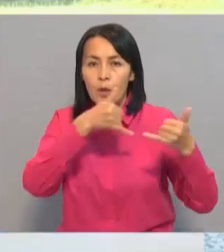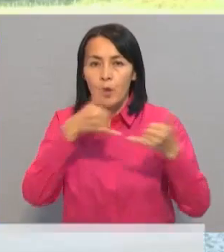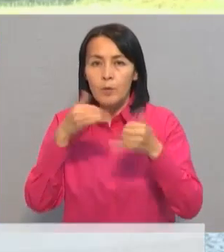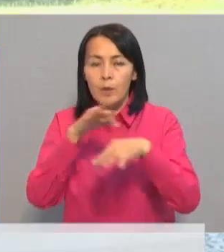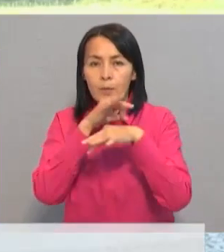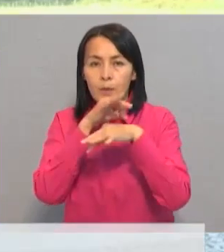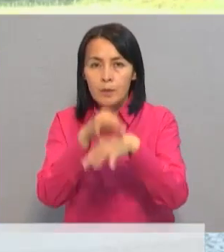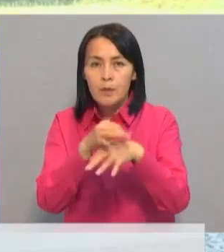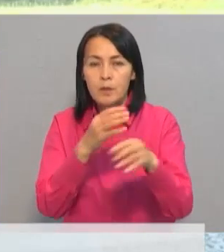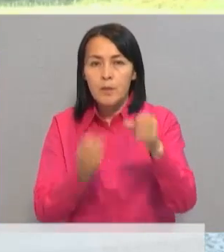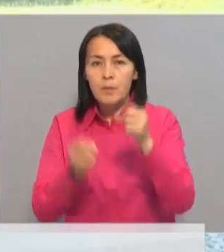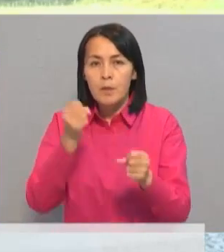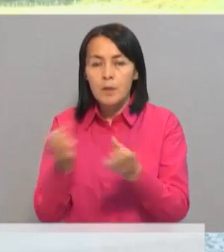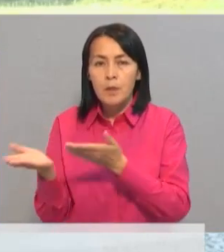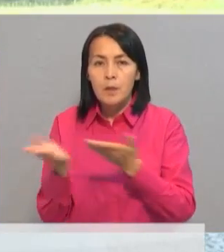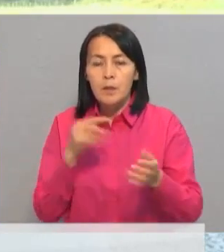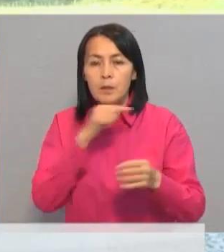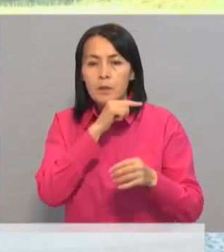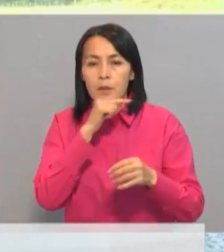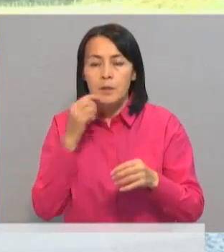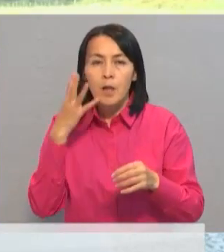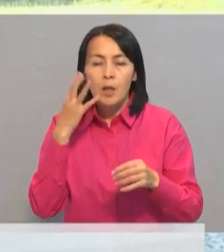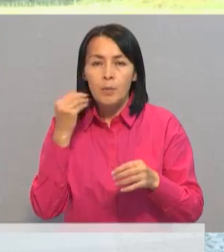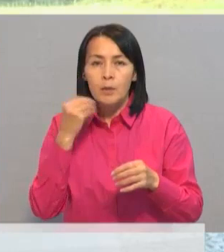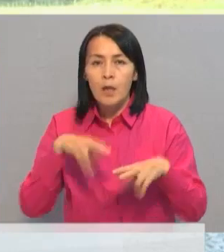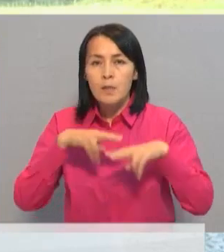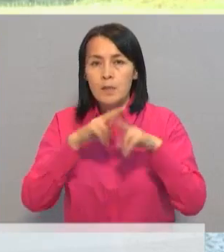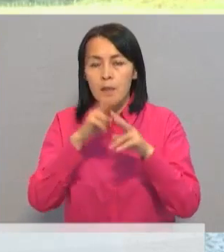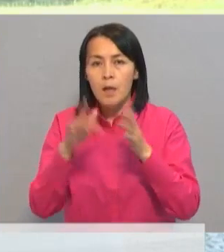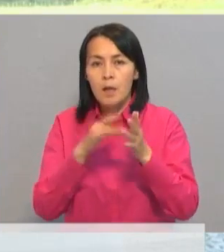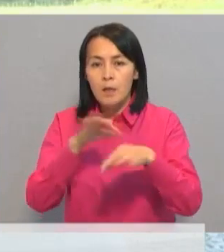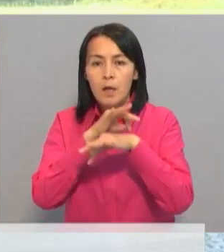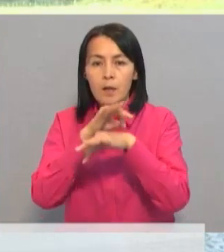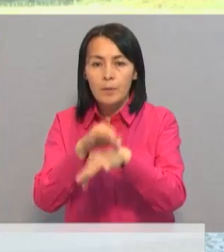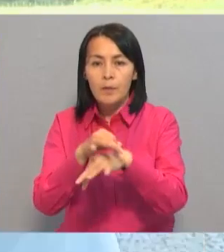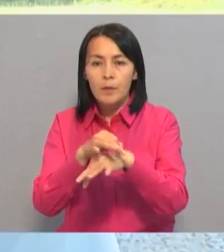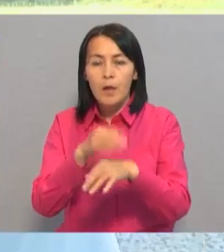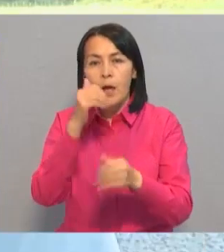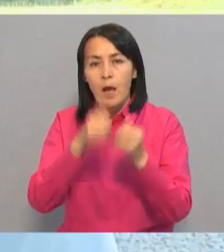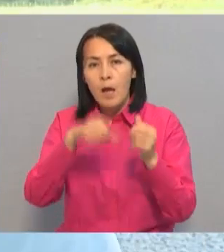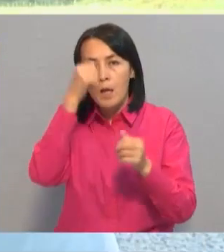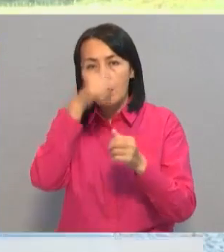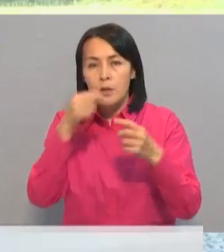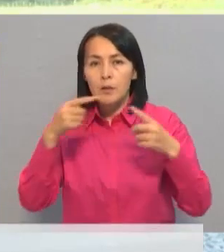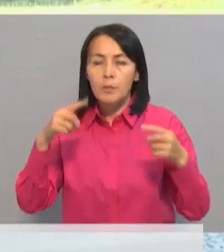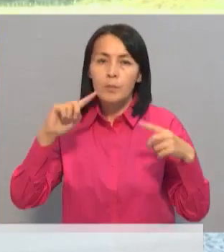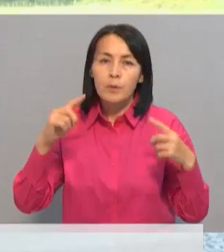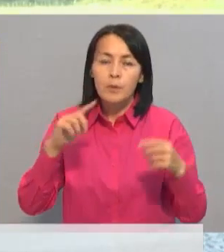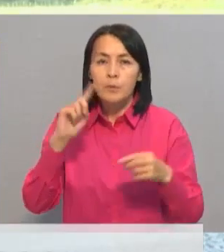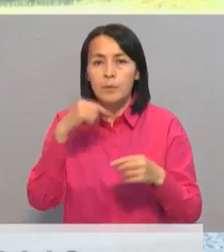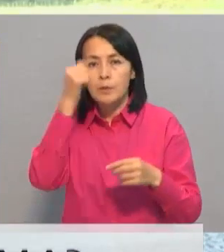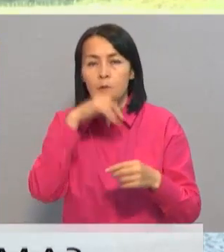сыяктуу фуралар келет. Россияга, Алматыга, Астанага жан жакты. Ол энди ар жыл ар калай бир жылдар күйүп кетет да,